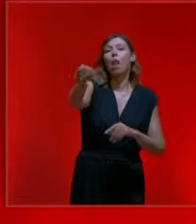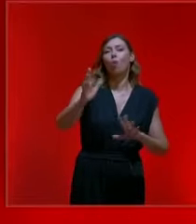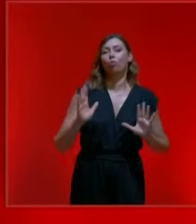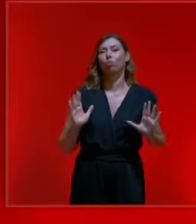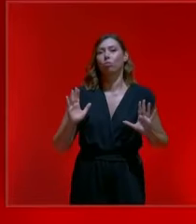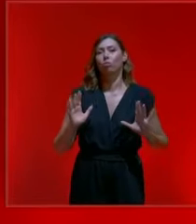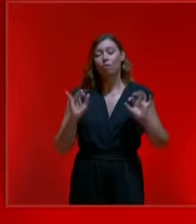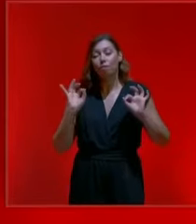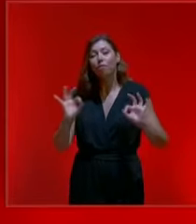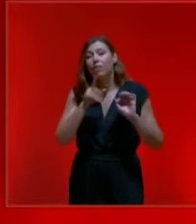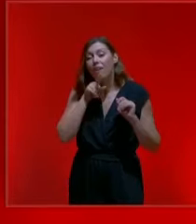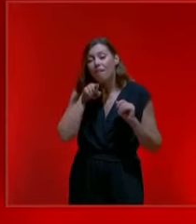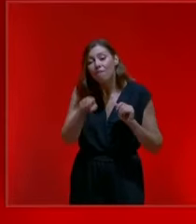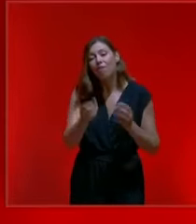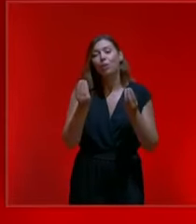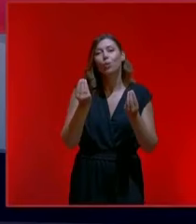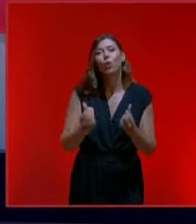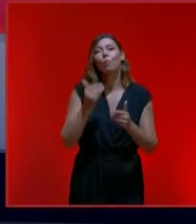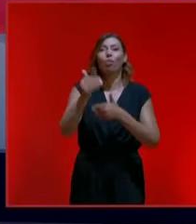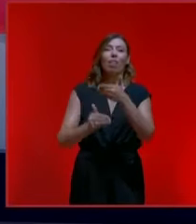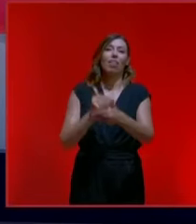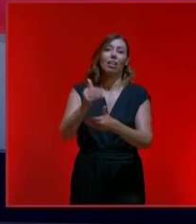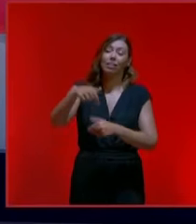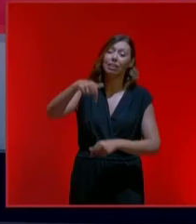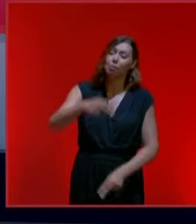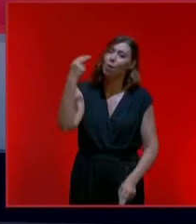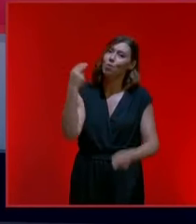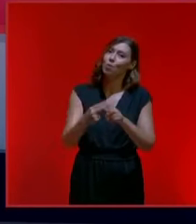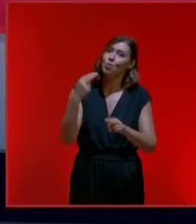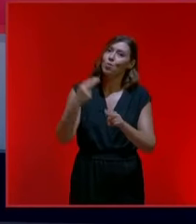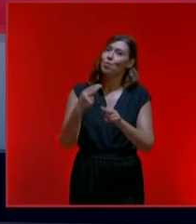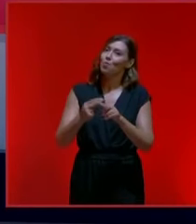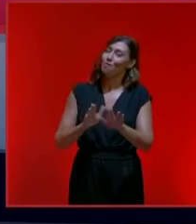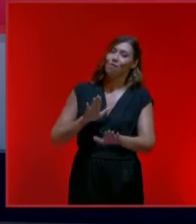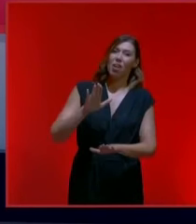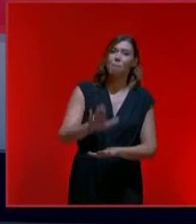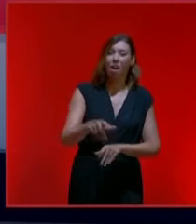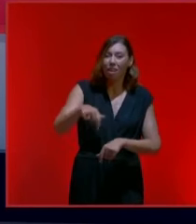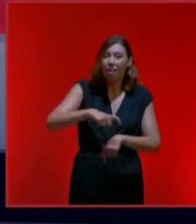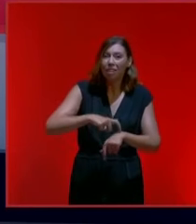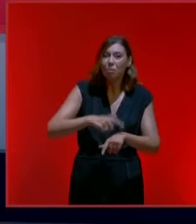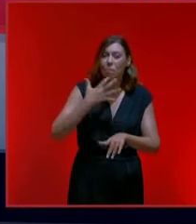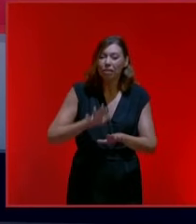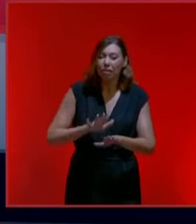διαδικασία, αυτό το μεγάλο ιστορικό βήμα, να δείξουμε ότι το ξανασκεφτόμαστε.